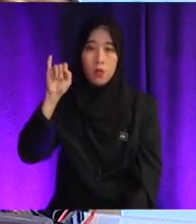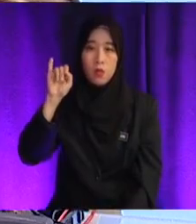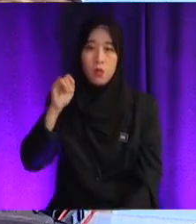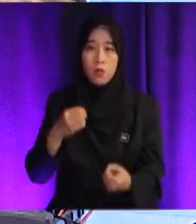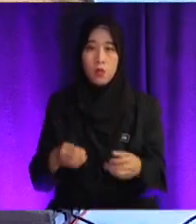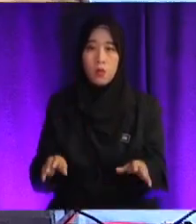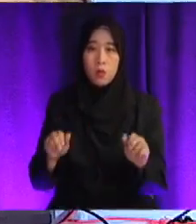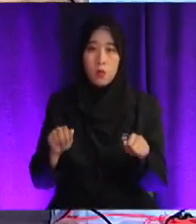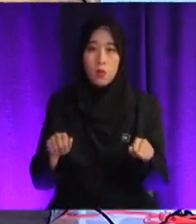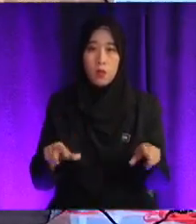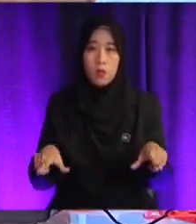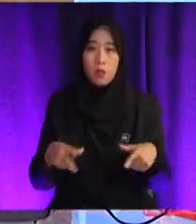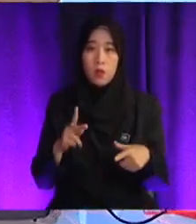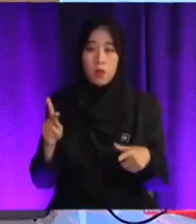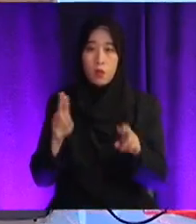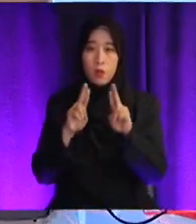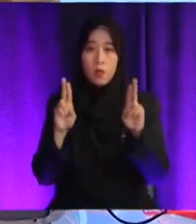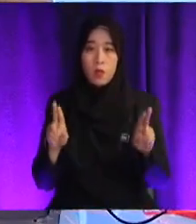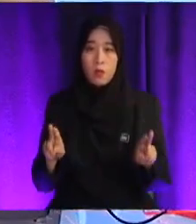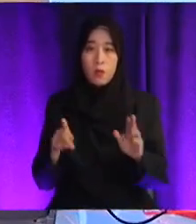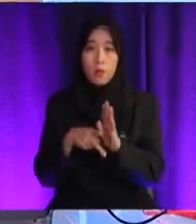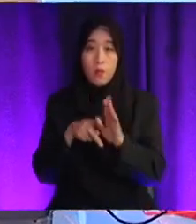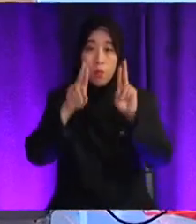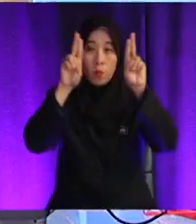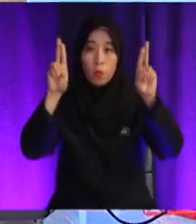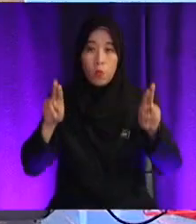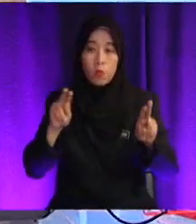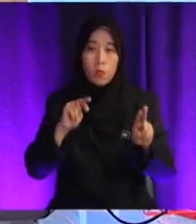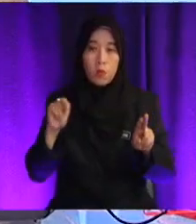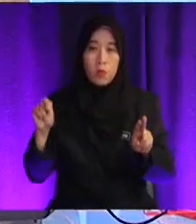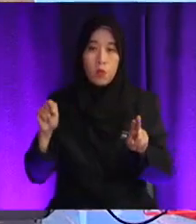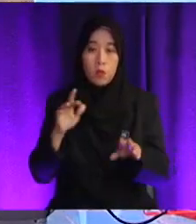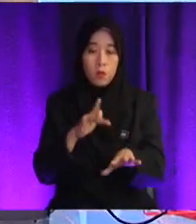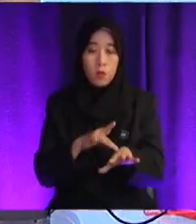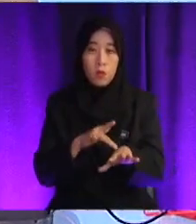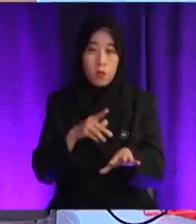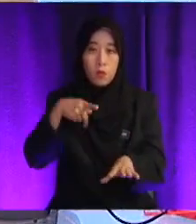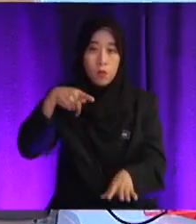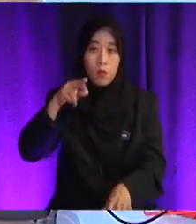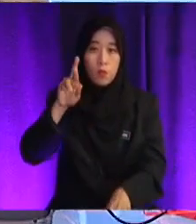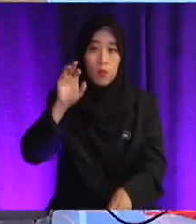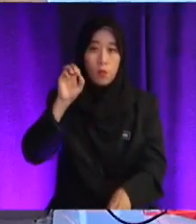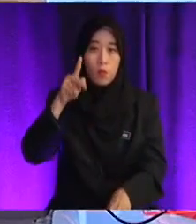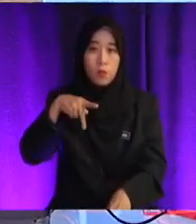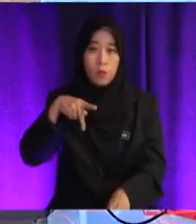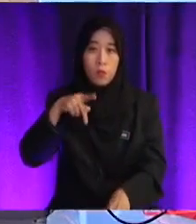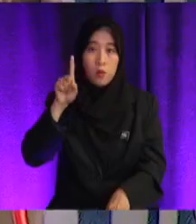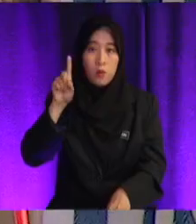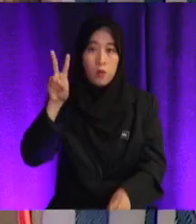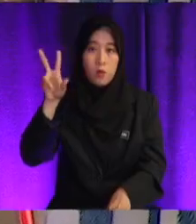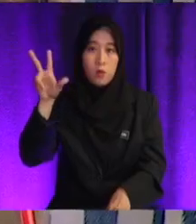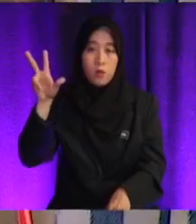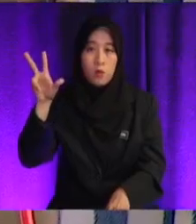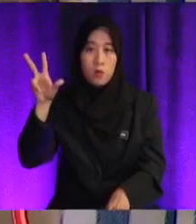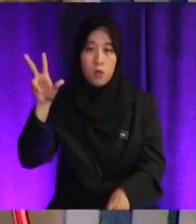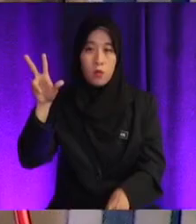ni kita boleh lakukan pengujian. Okey. Okey, Akmal sentuhkan prop. Okey. Alright, 1 2 3.